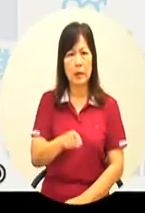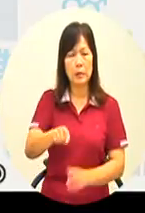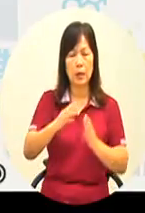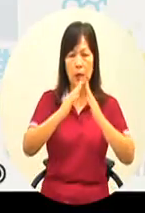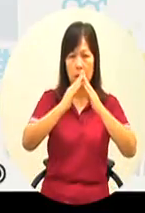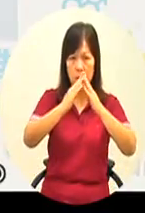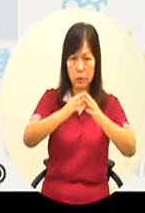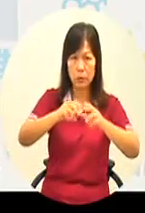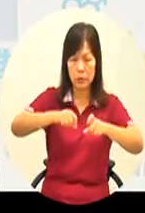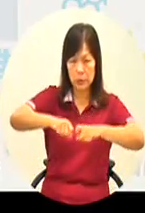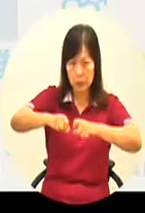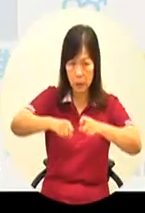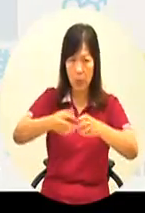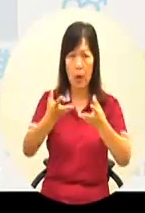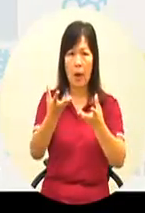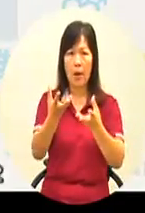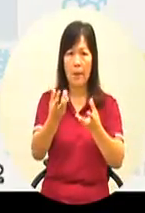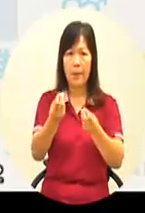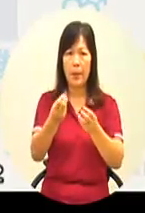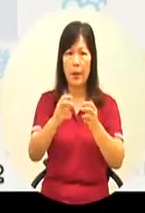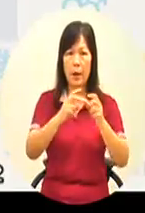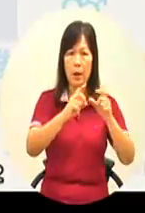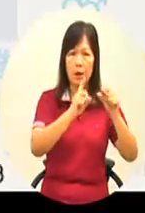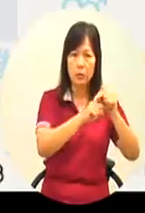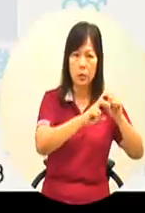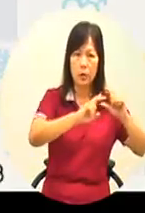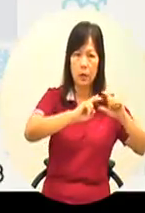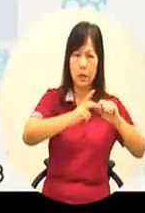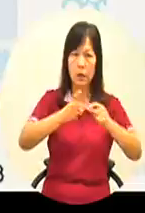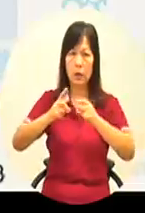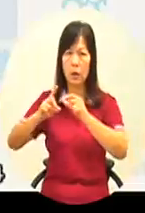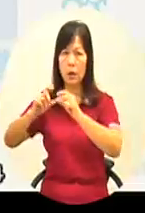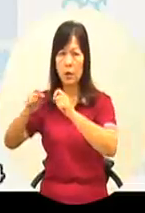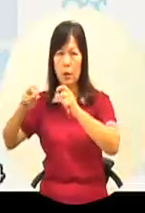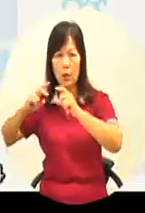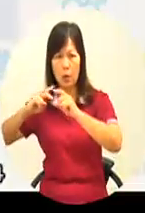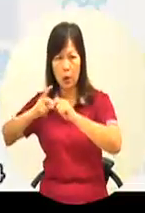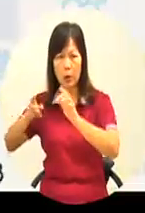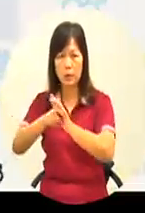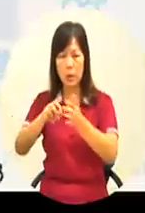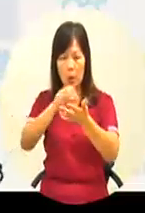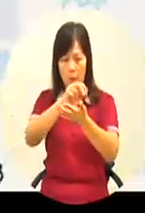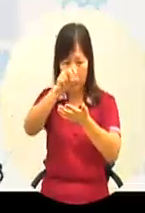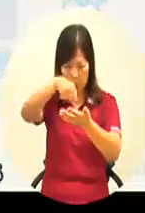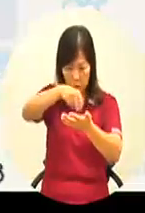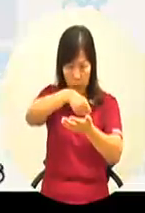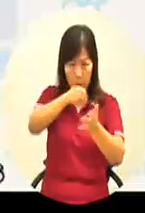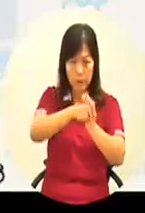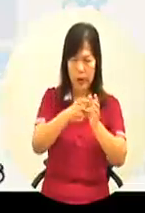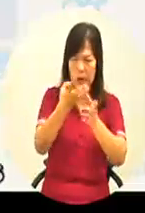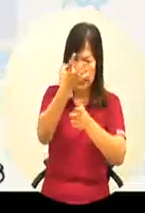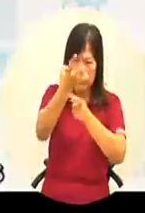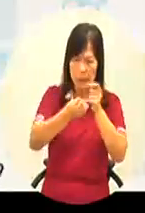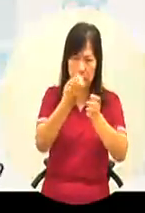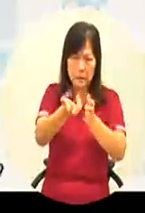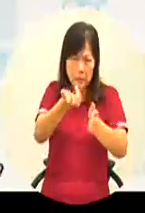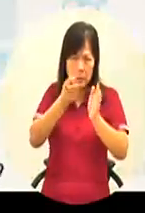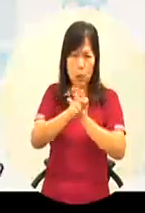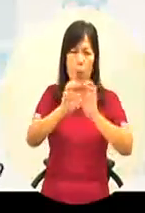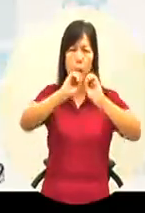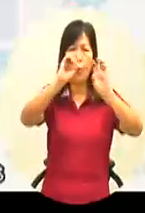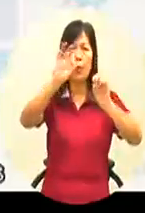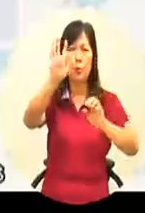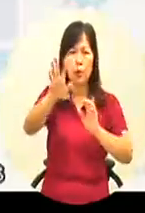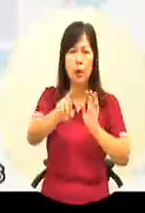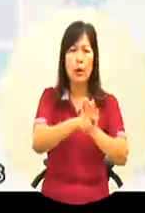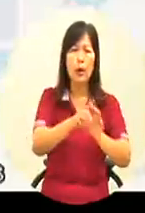规划过的一个中永和的一个道路。那这篇文章其实几年前在网络上就已经很流传，就是说永和